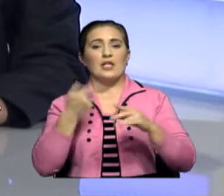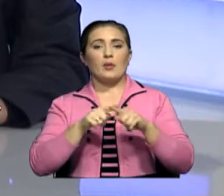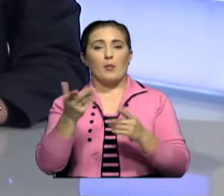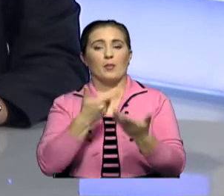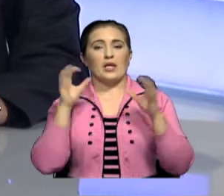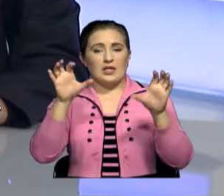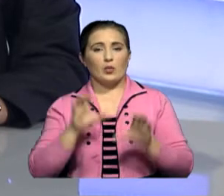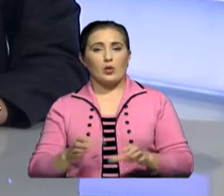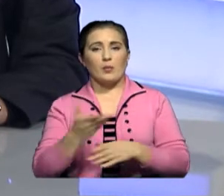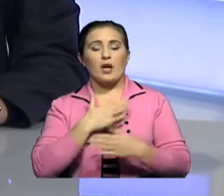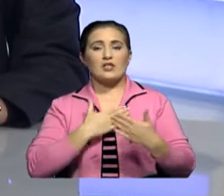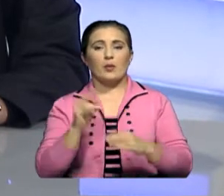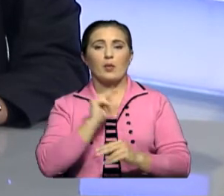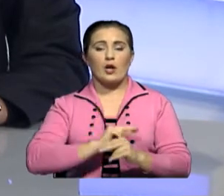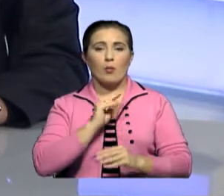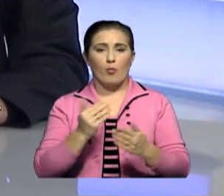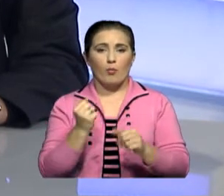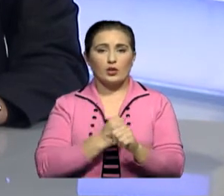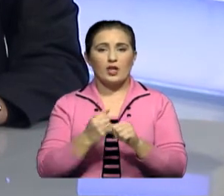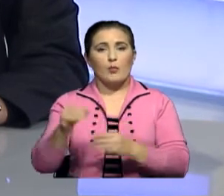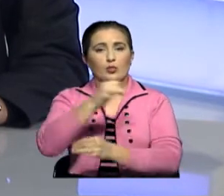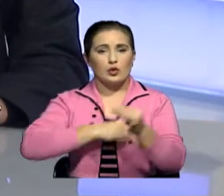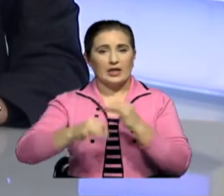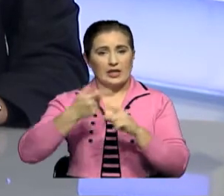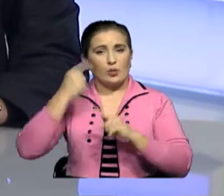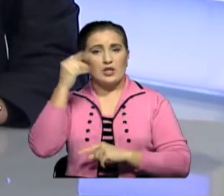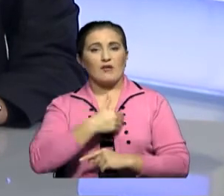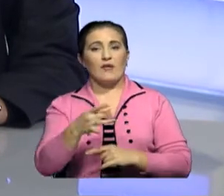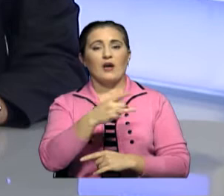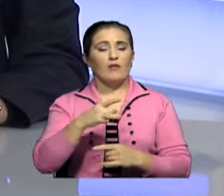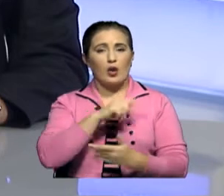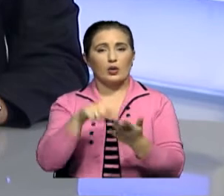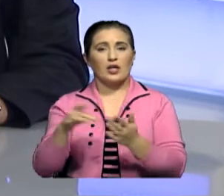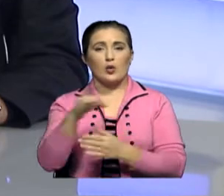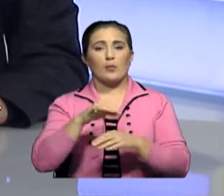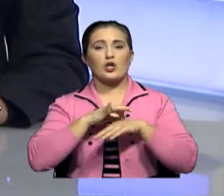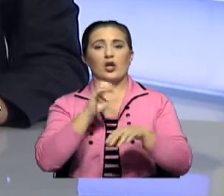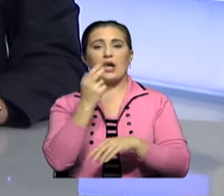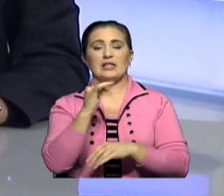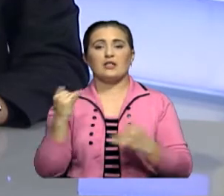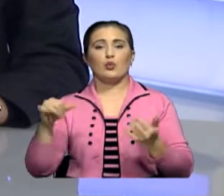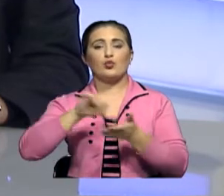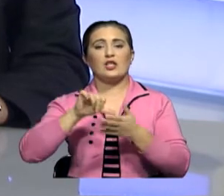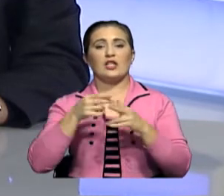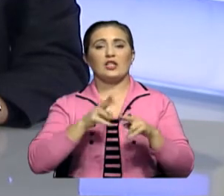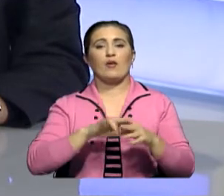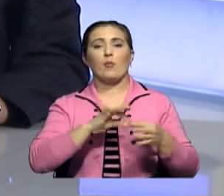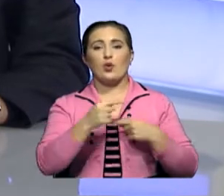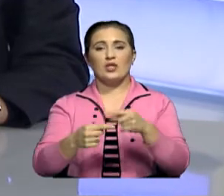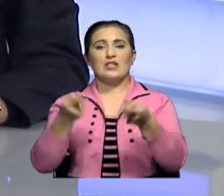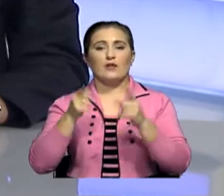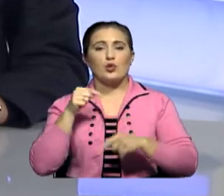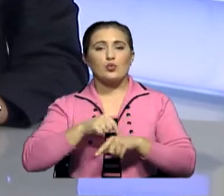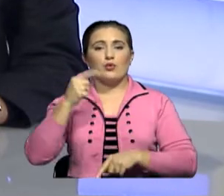активно проработали точки зрения общественного обсуждения ту инциативу в городах и районах прошли акции сегодня все участники этого процесса действительно